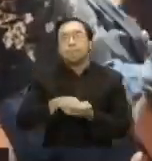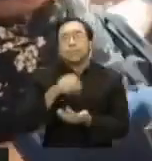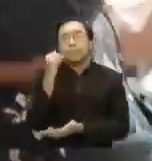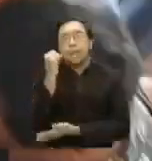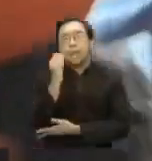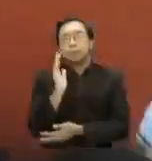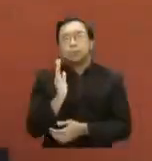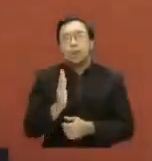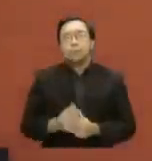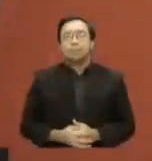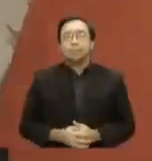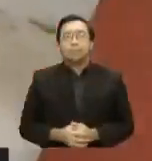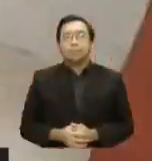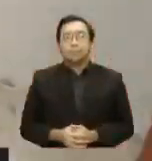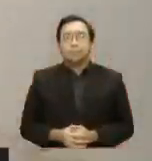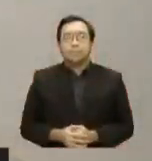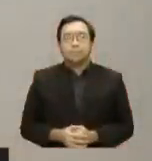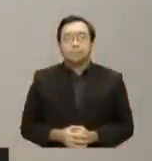tersangka.